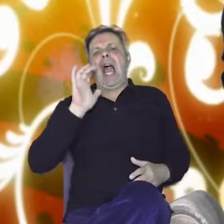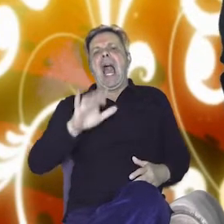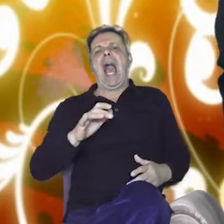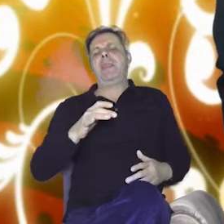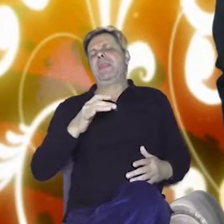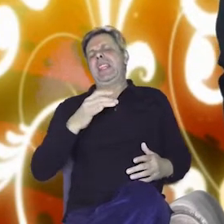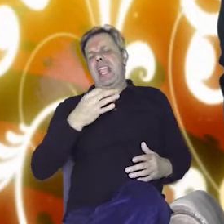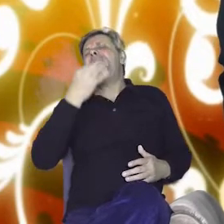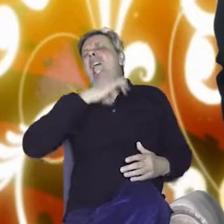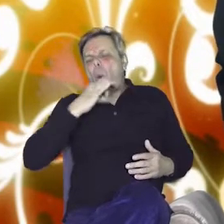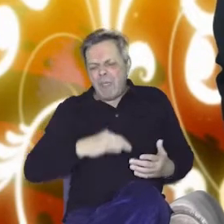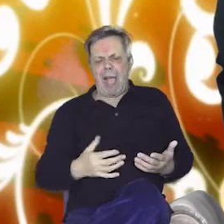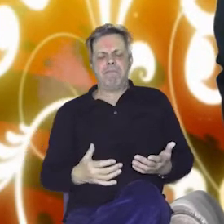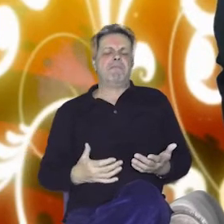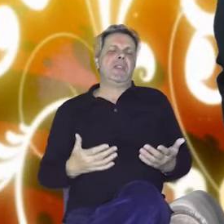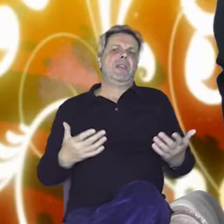antituberkulostaticima, lijekovima koji su se